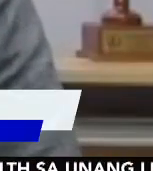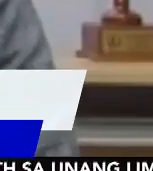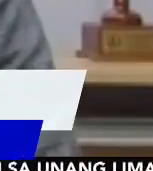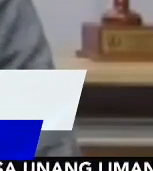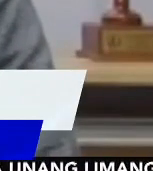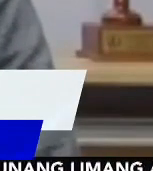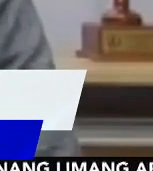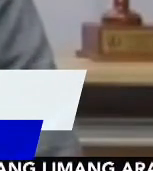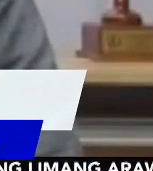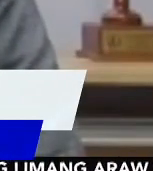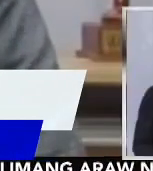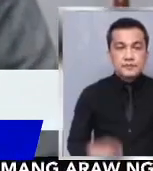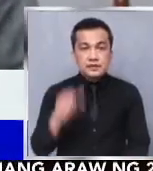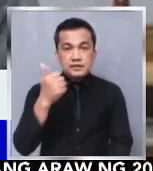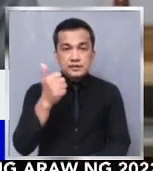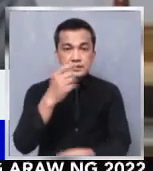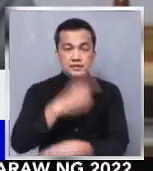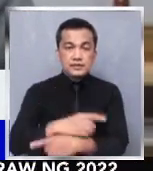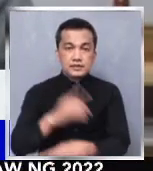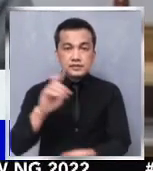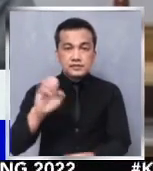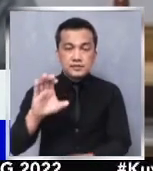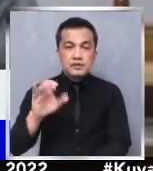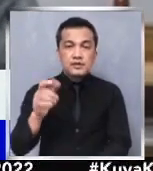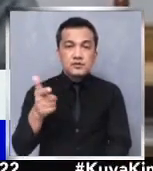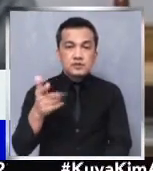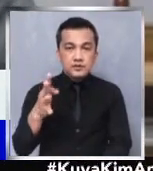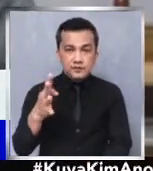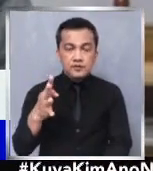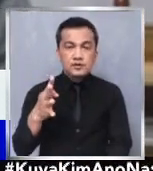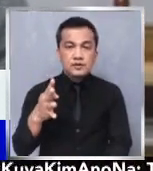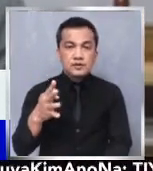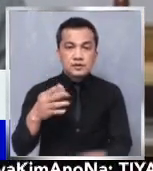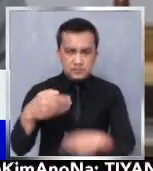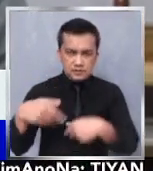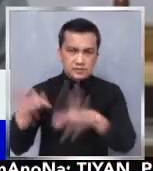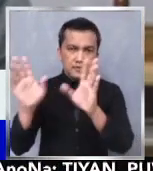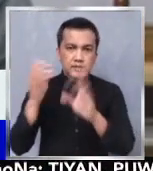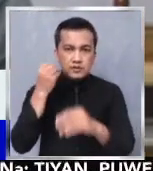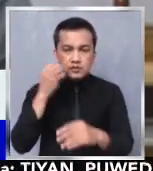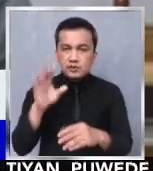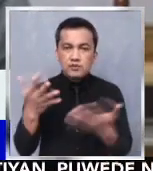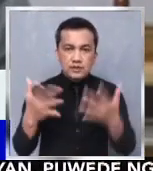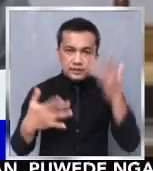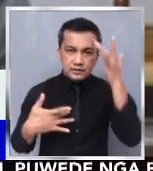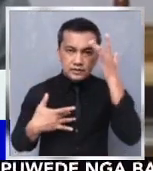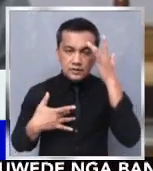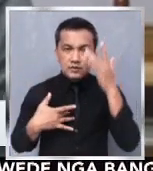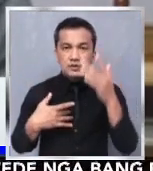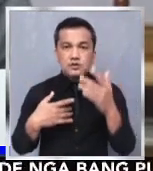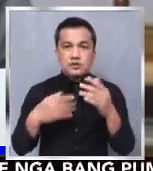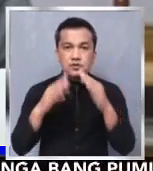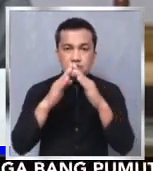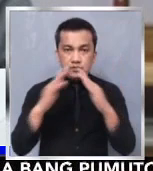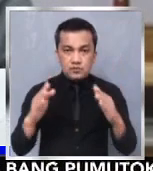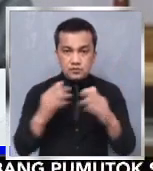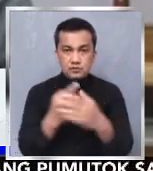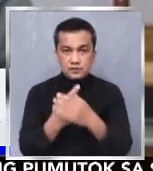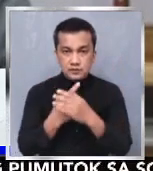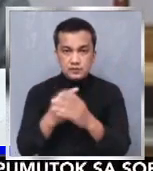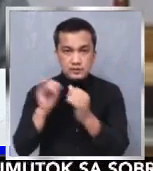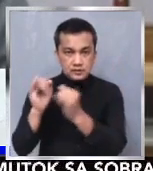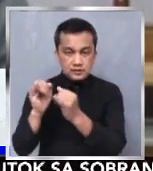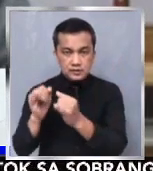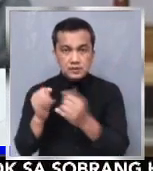December 24, siya po ay na-discharged without any symptoms at all, with home quarantine instructions, and ngayon